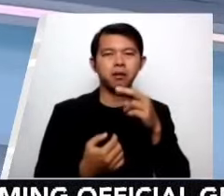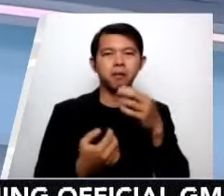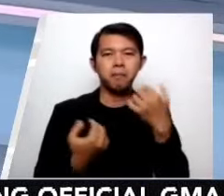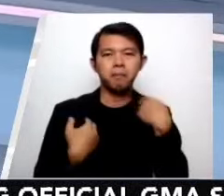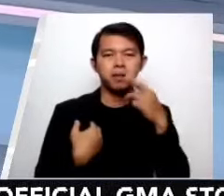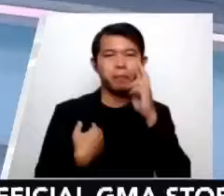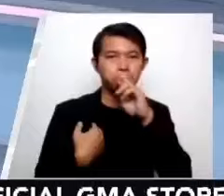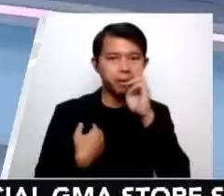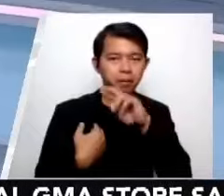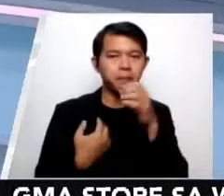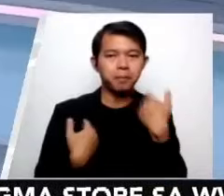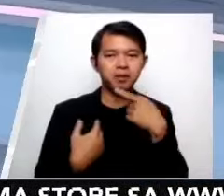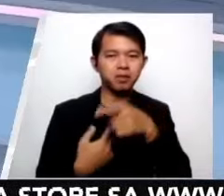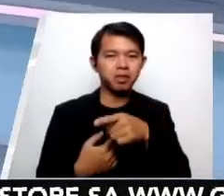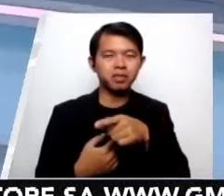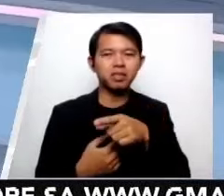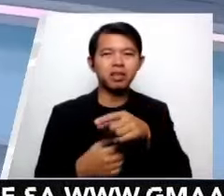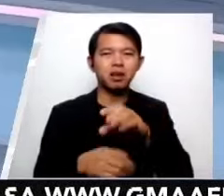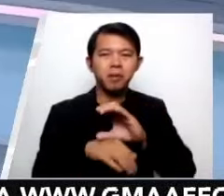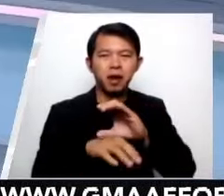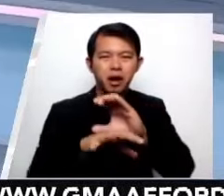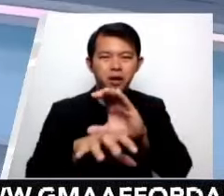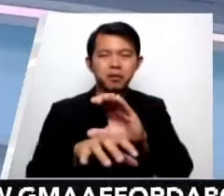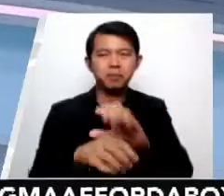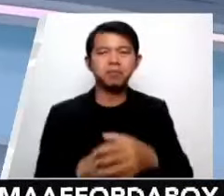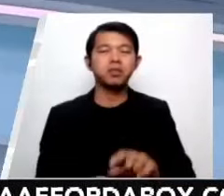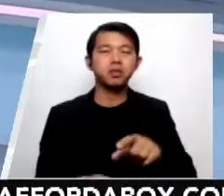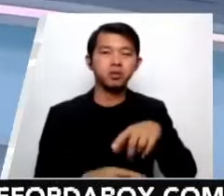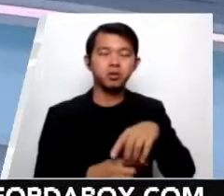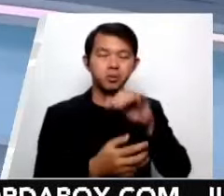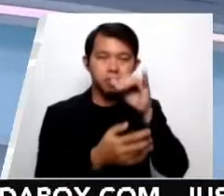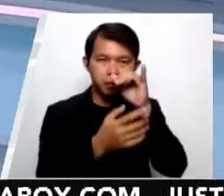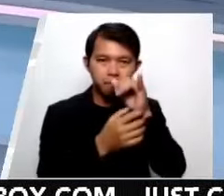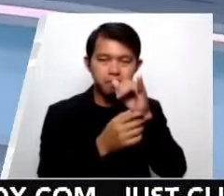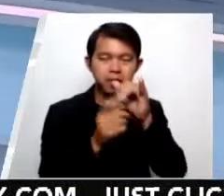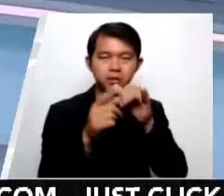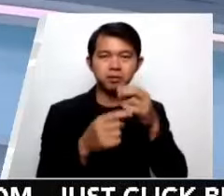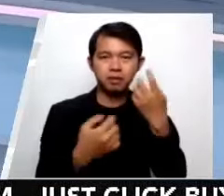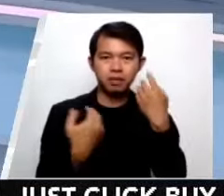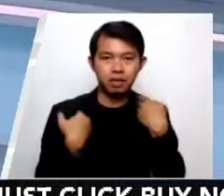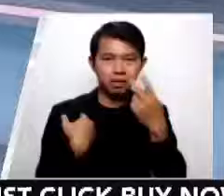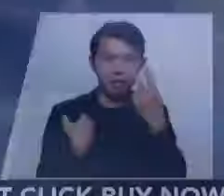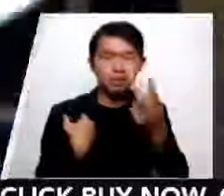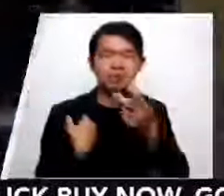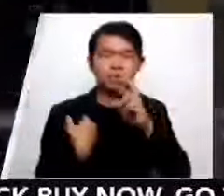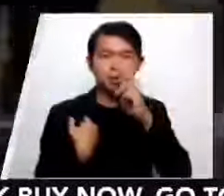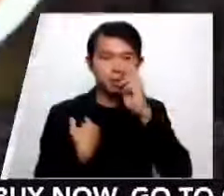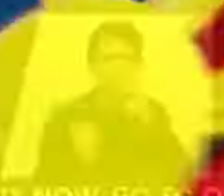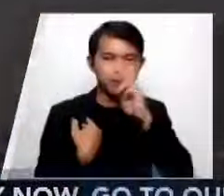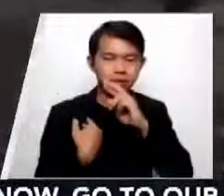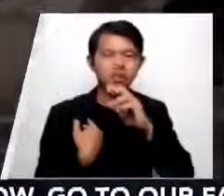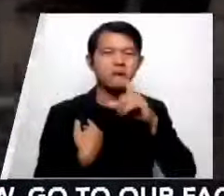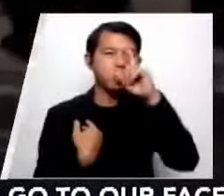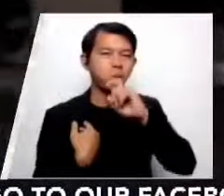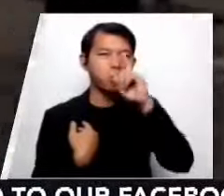Transportation, luma na ang video ng dagang namataan sa Naiya Terminal 3. May report si Katrina Son.